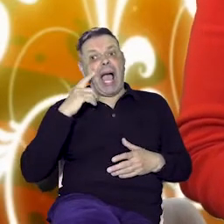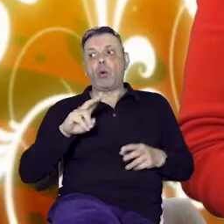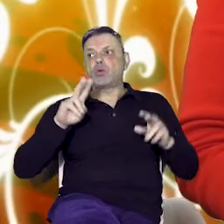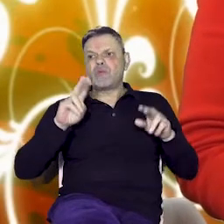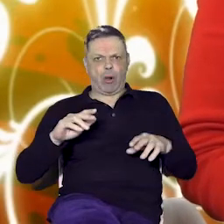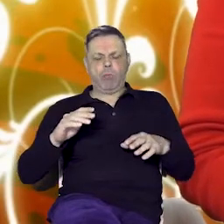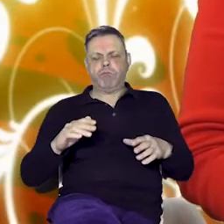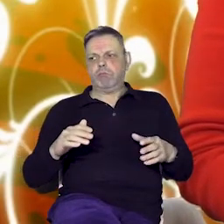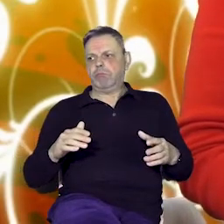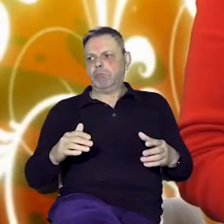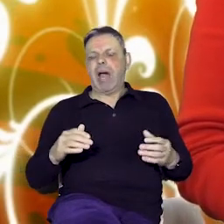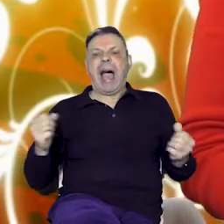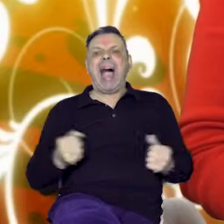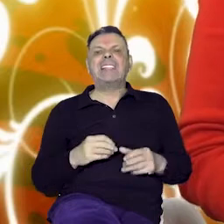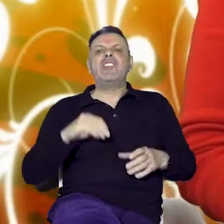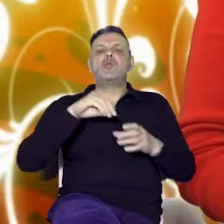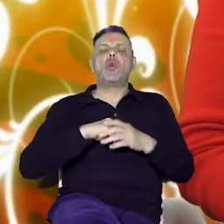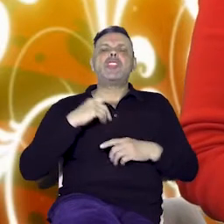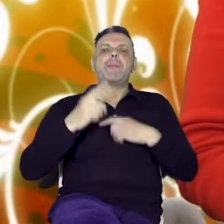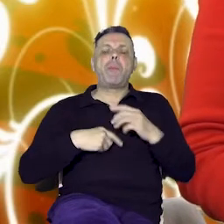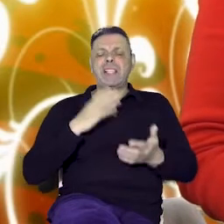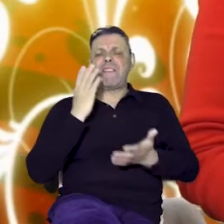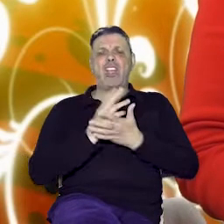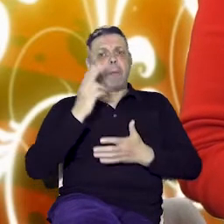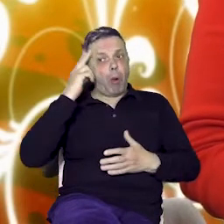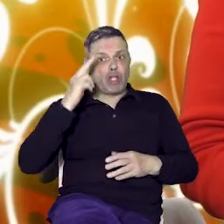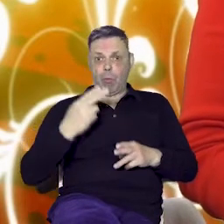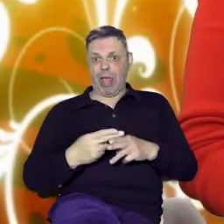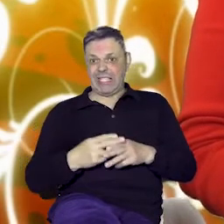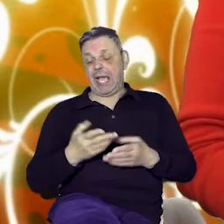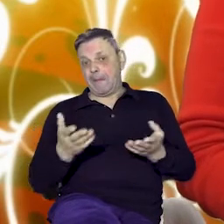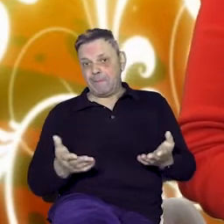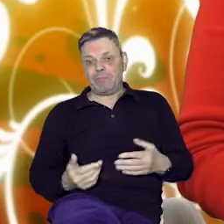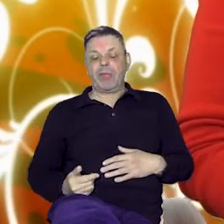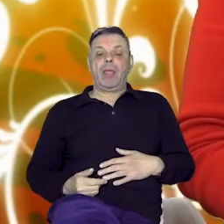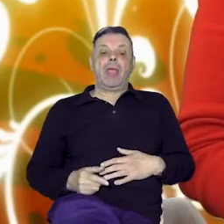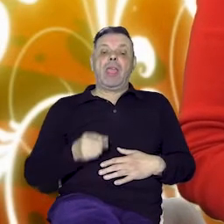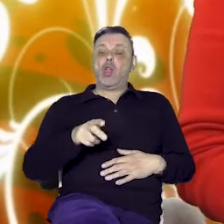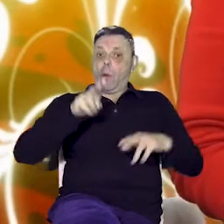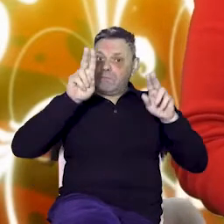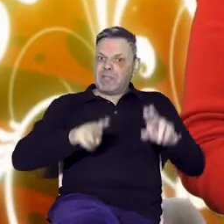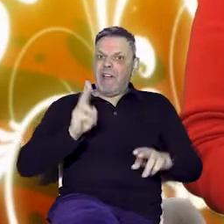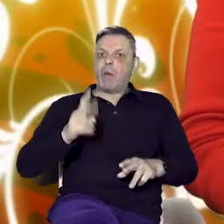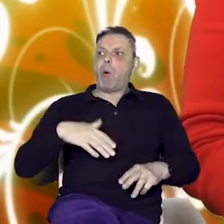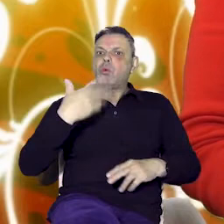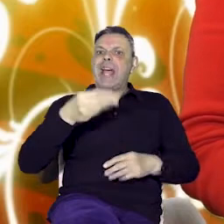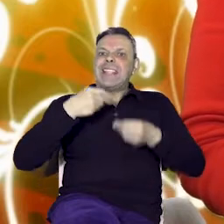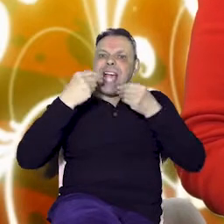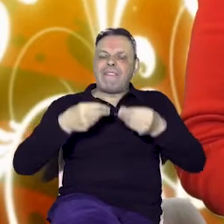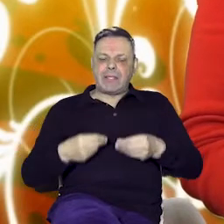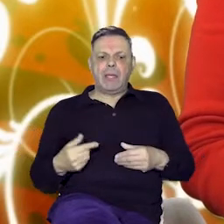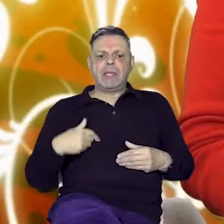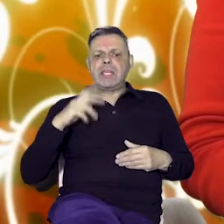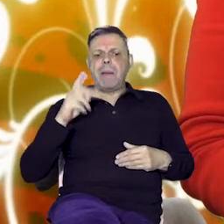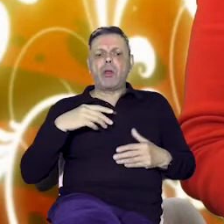aktivni sudionici procesa, već upoznaju bolesnika. Tako je. Znate, i oni zaista mogu dati savjet. Ja moram priznati da se samo jako